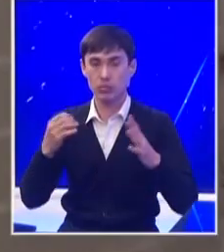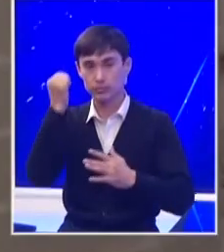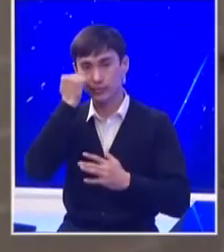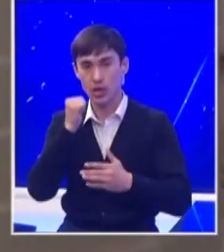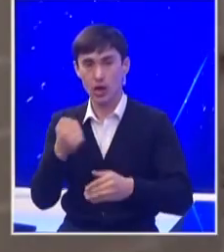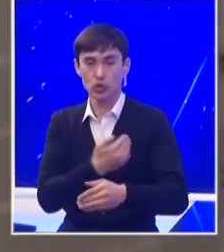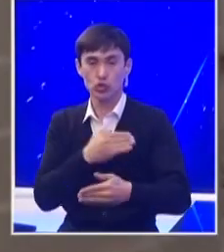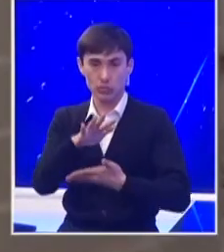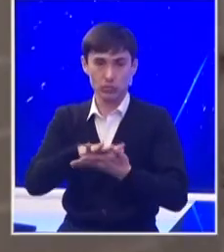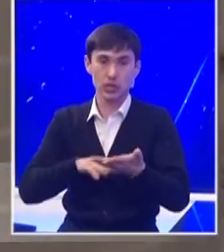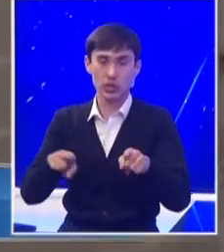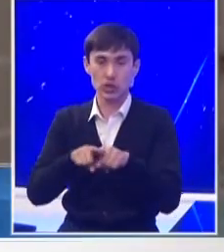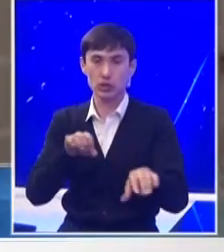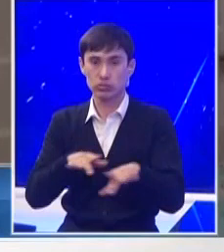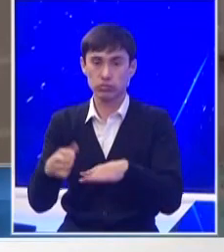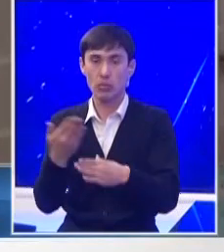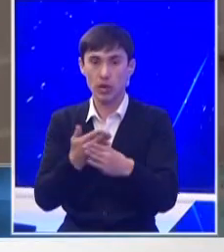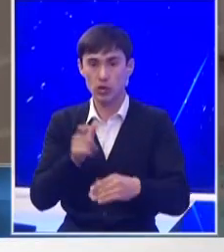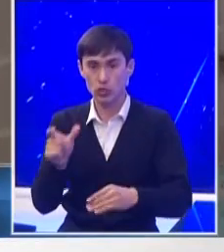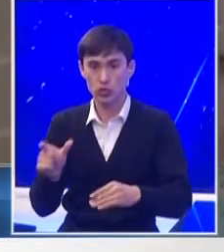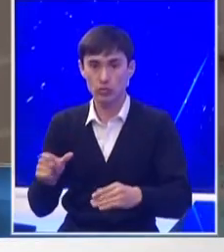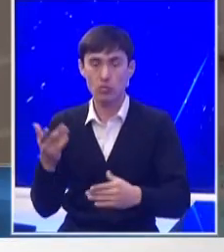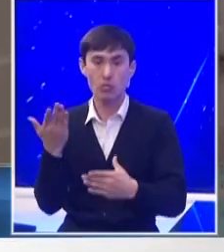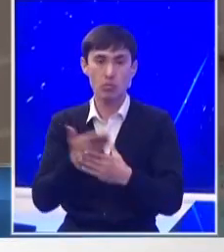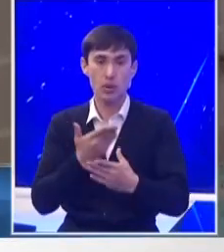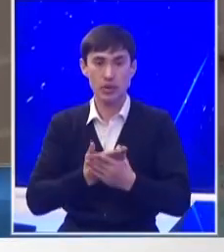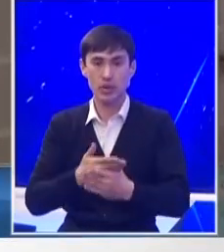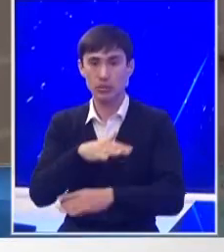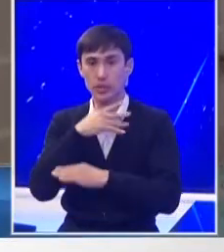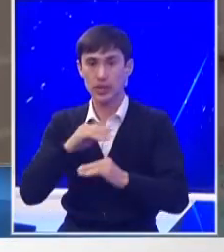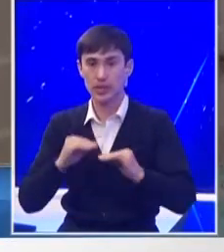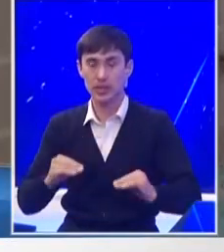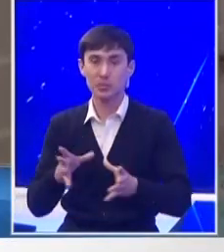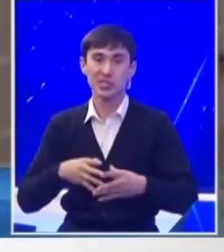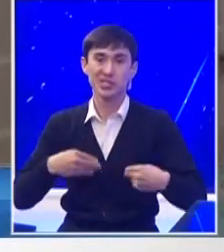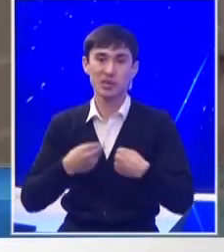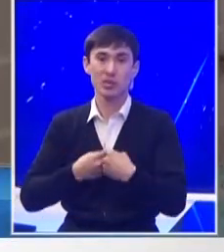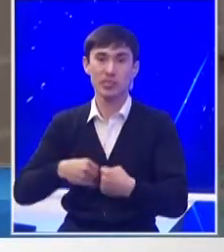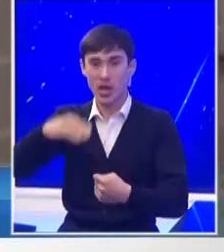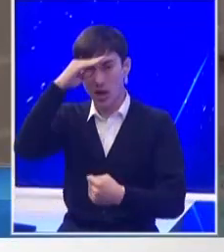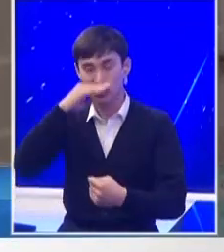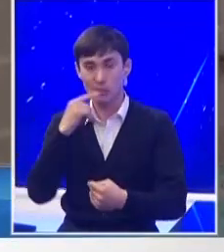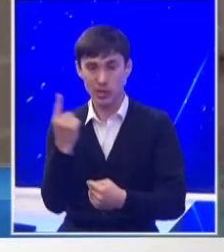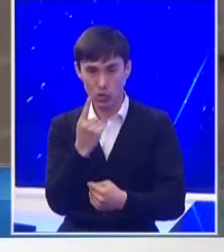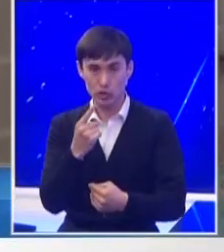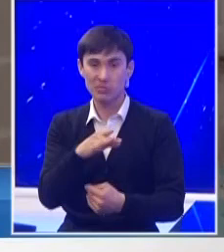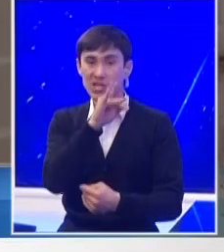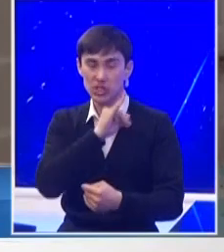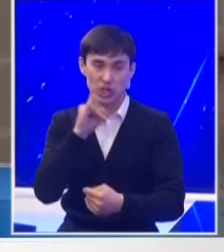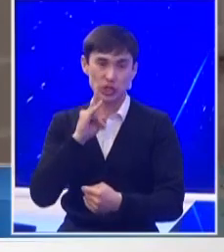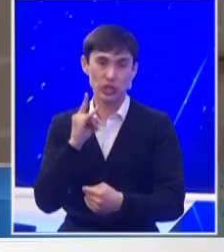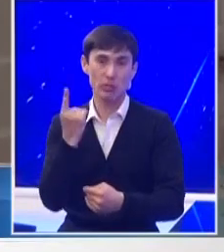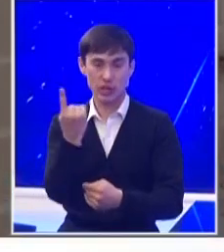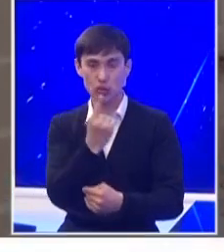продолжали свою деятельность, помогали людям, помогали многодетным семьям, отцам-одиночкам, женщинам,